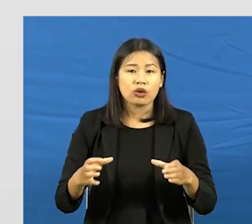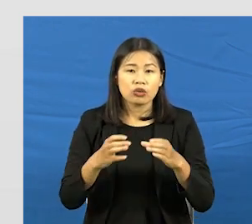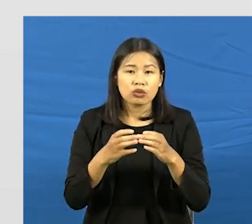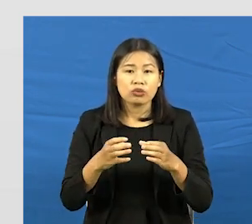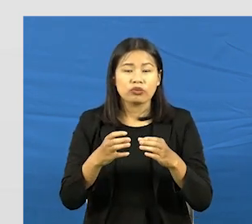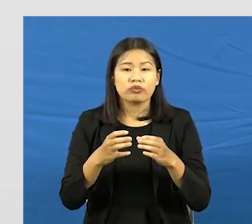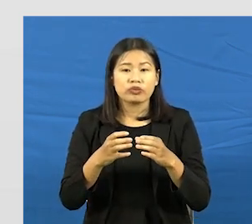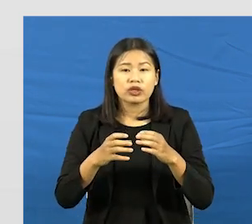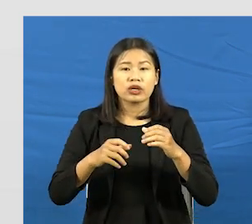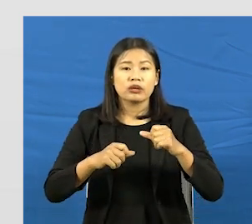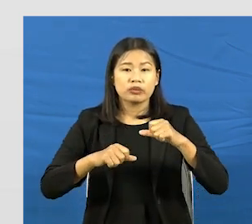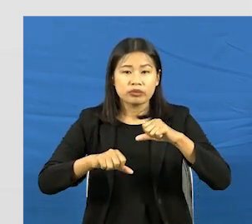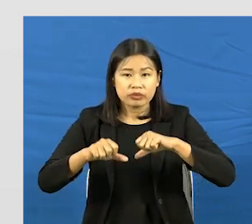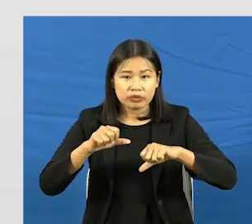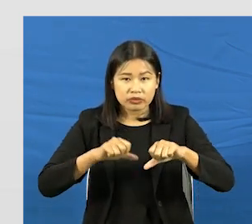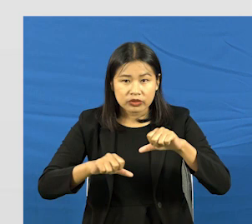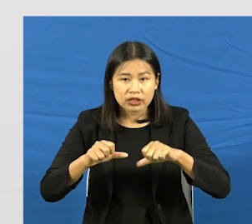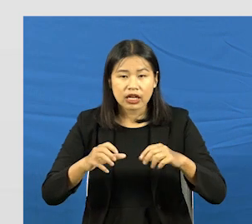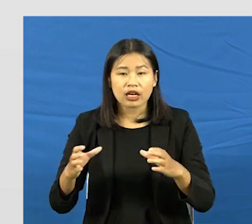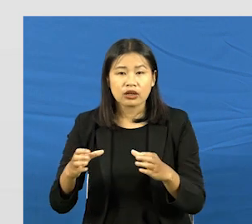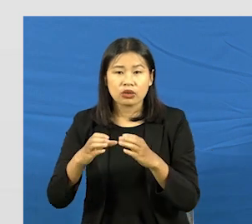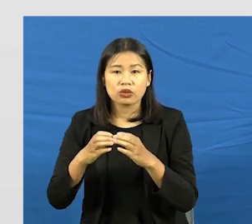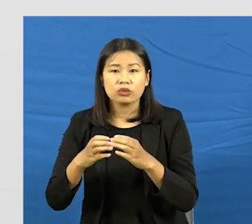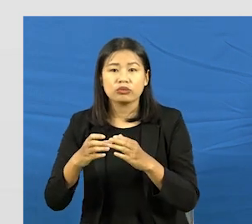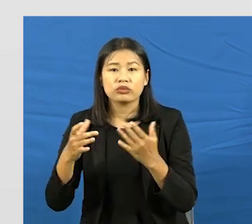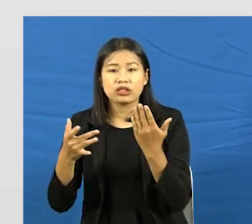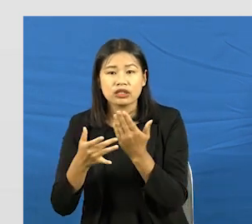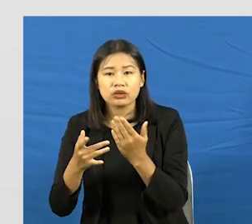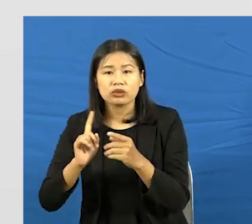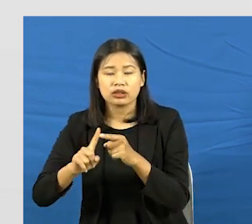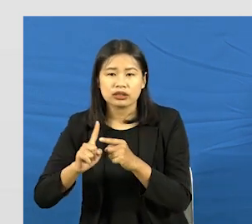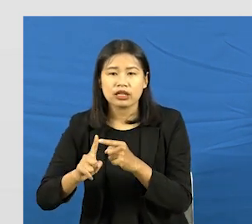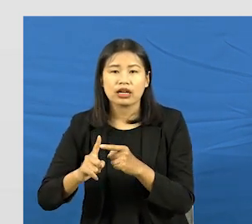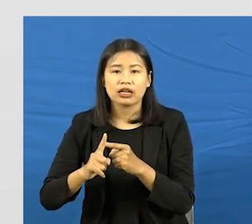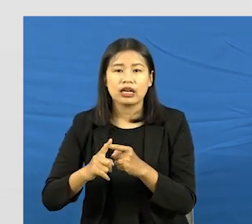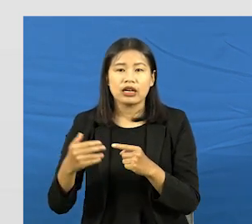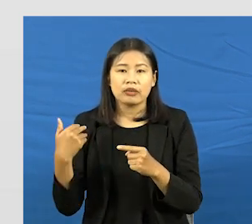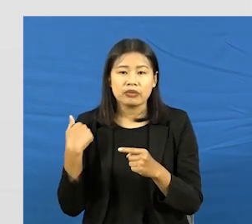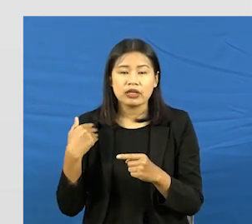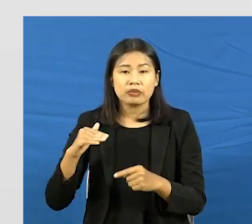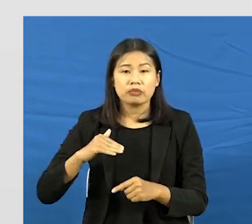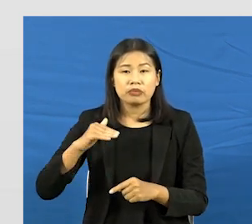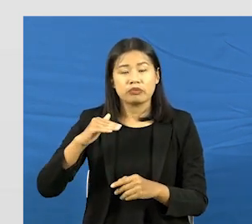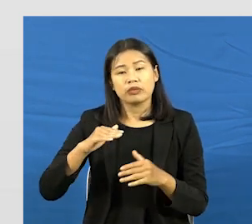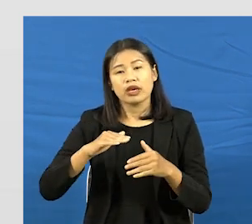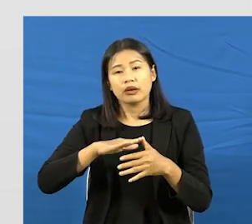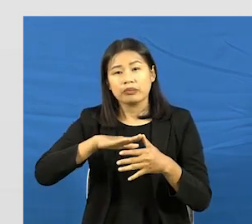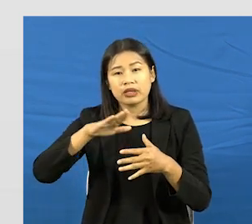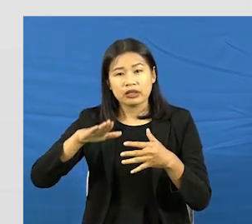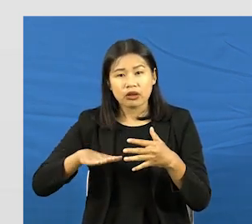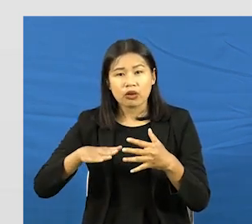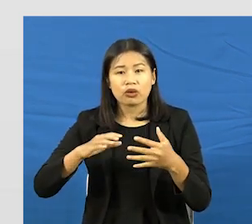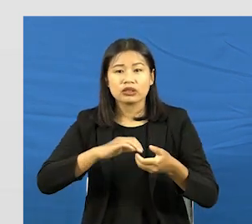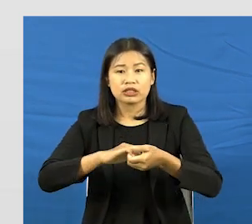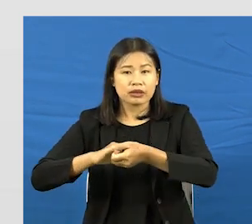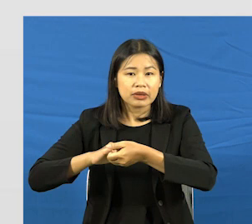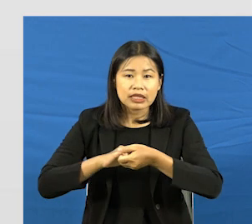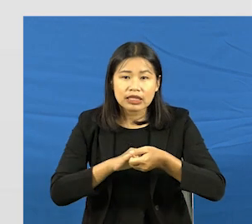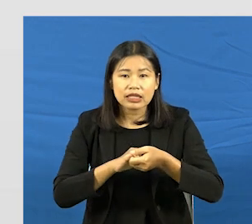พี่น้องสัมพันธ์นะร้องเพลงเชียร์นะกิจกรรมว่ายย่านะกิจกร